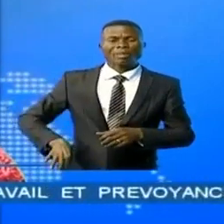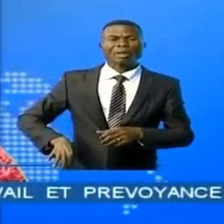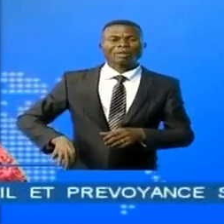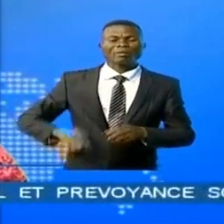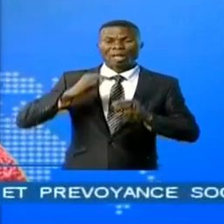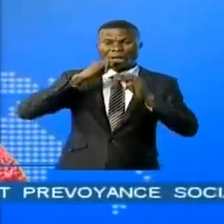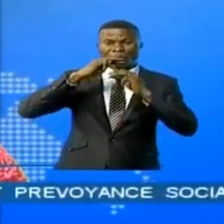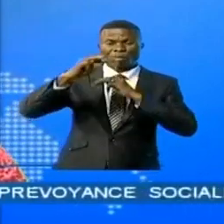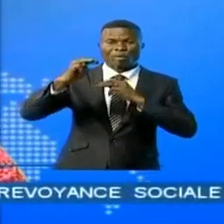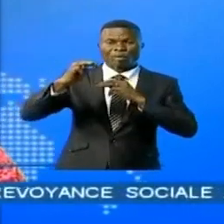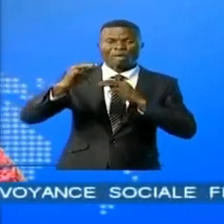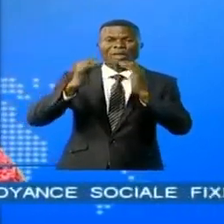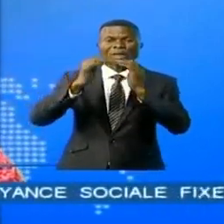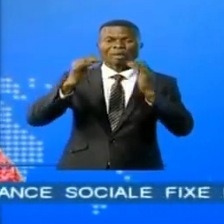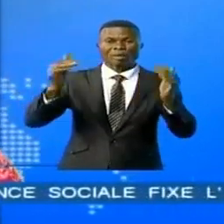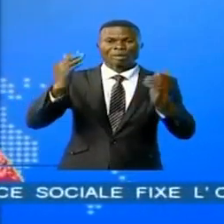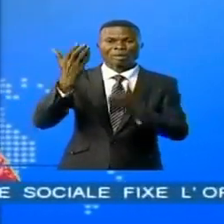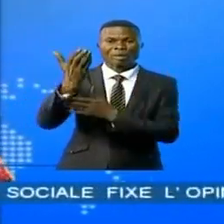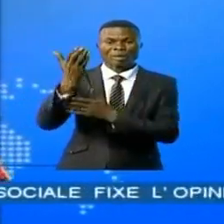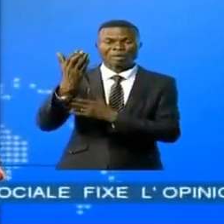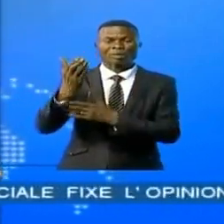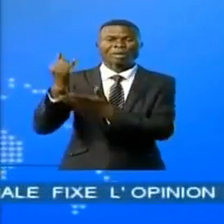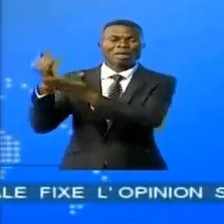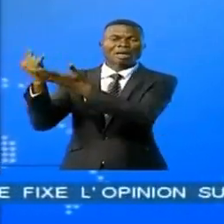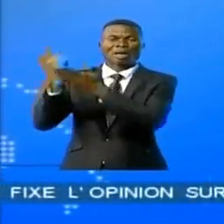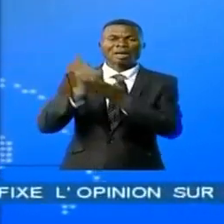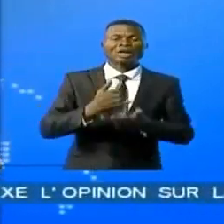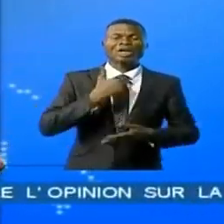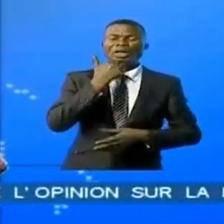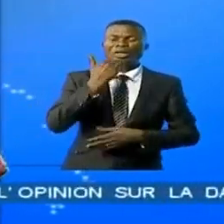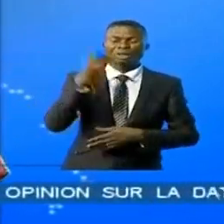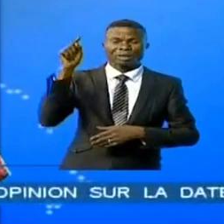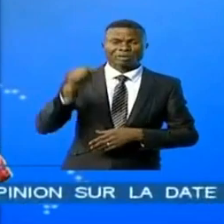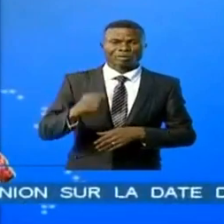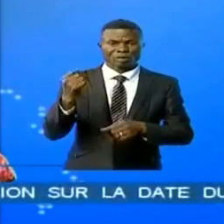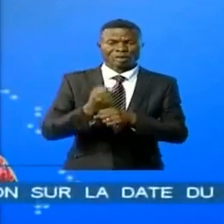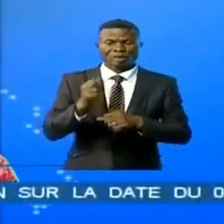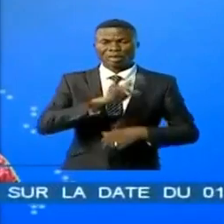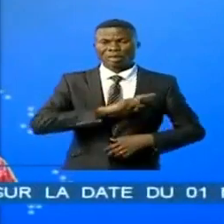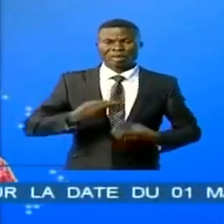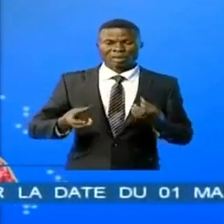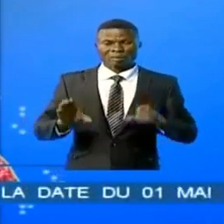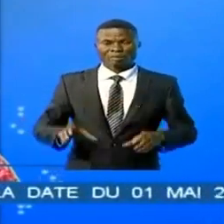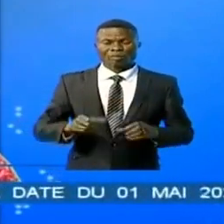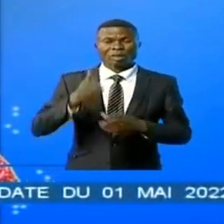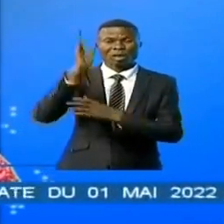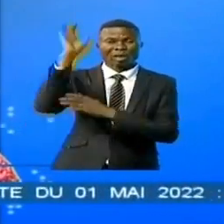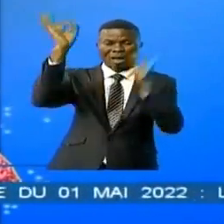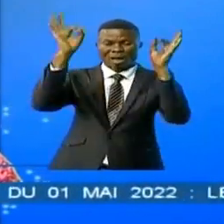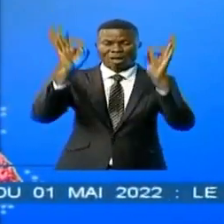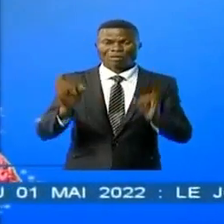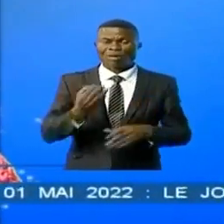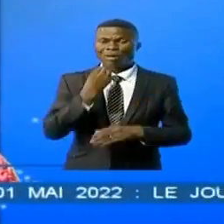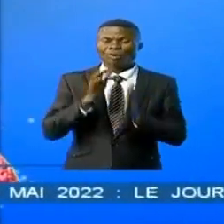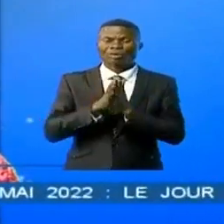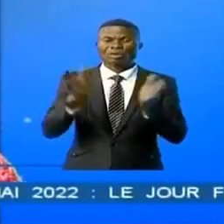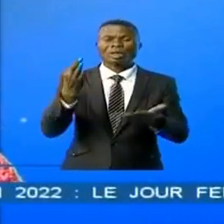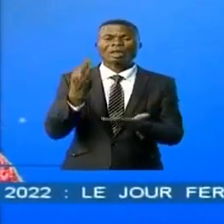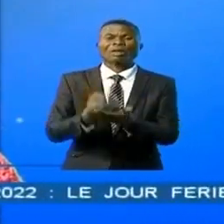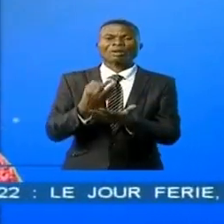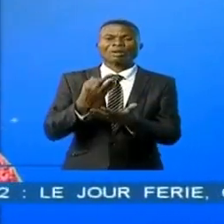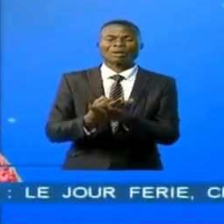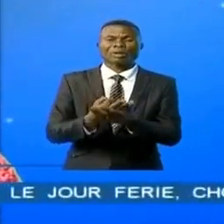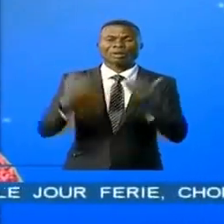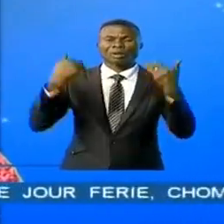de l'appel à l'investissement république démocratique du congo pendant le forum l'inspecteur général des finances ce